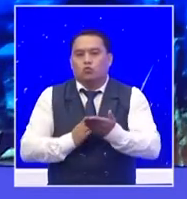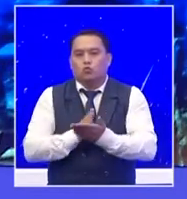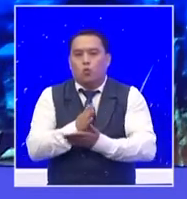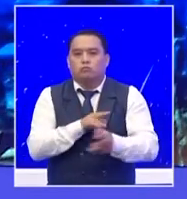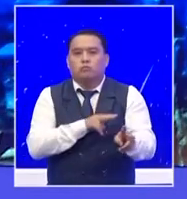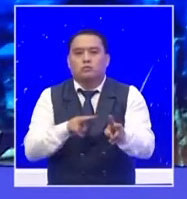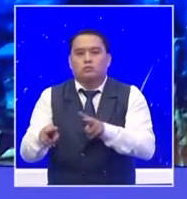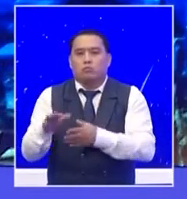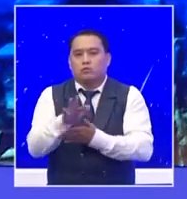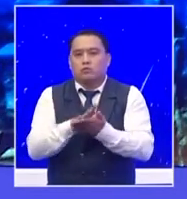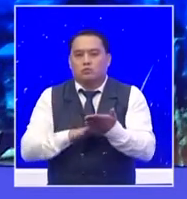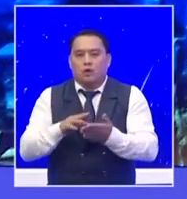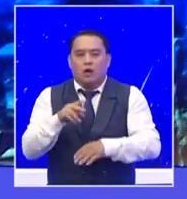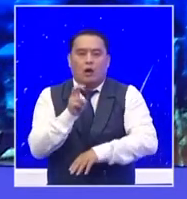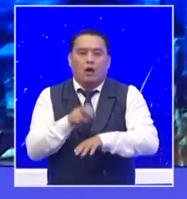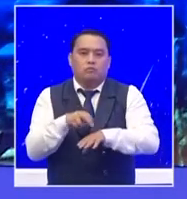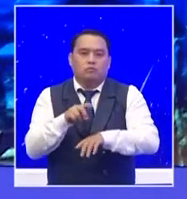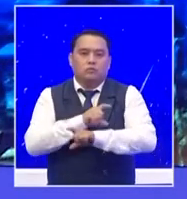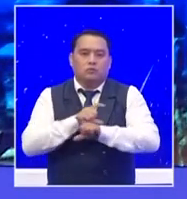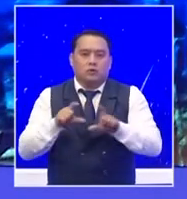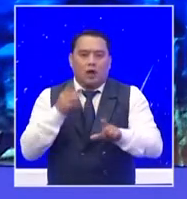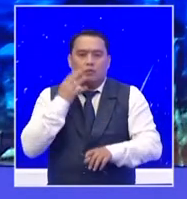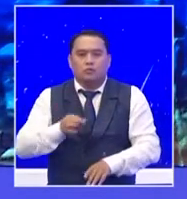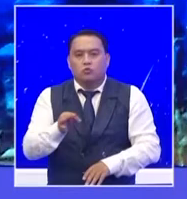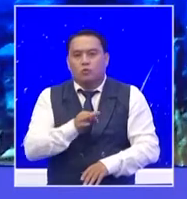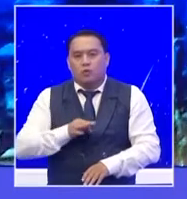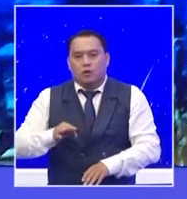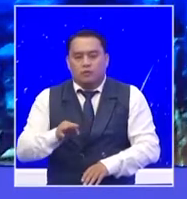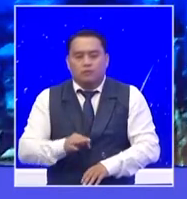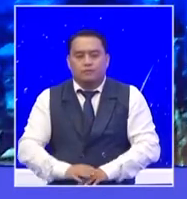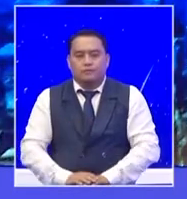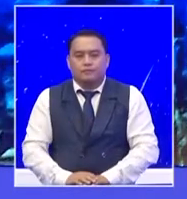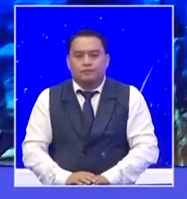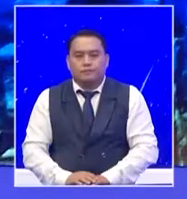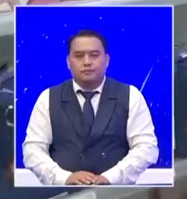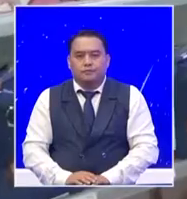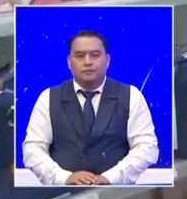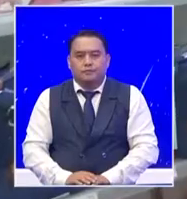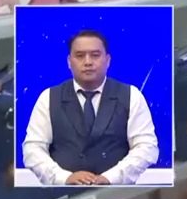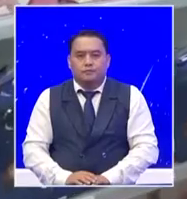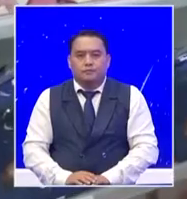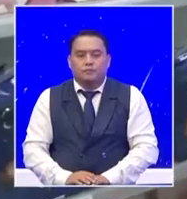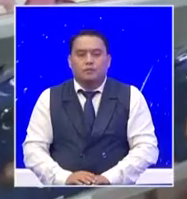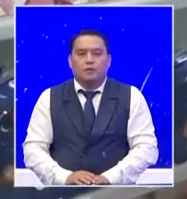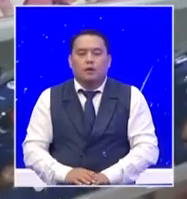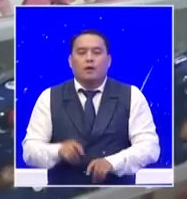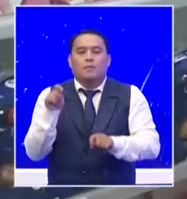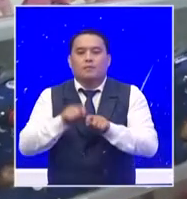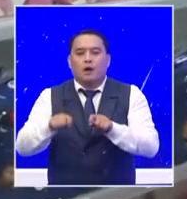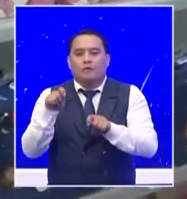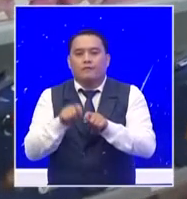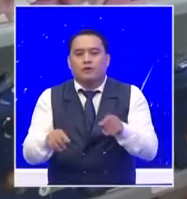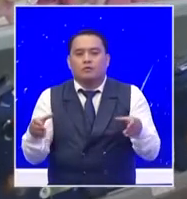вести мониторинг аптек Алматинской области. В этот раз проверка прошла в Карасайском районе. Поездку по мониторингу